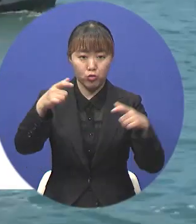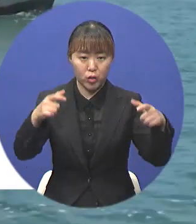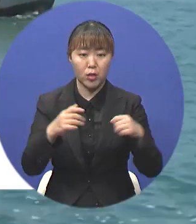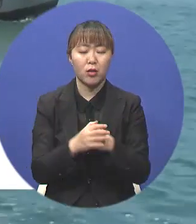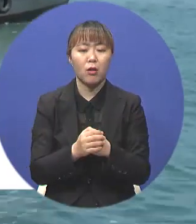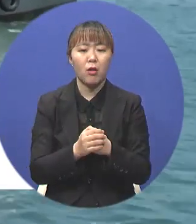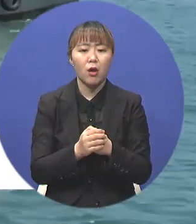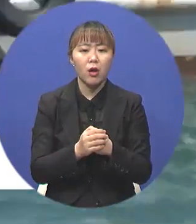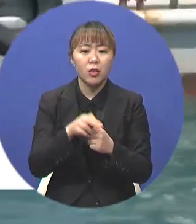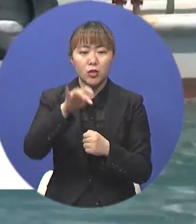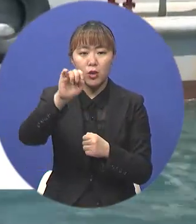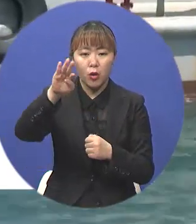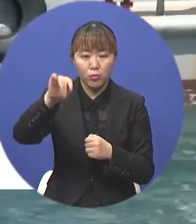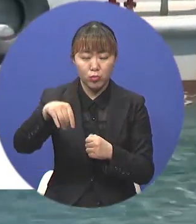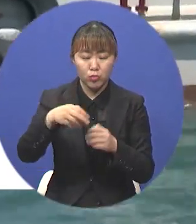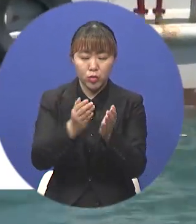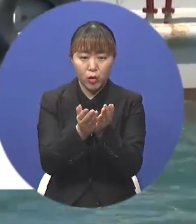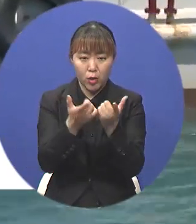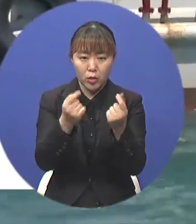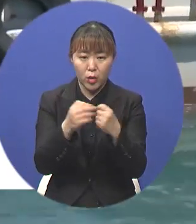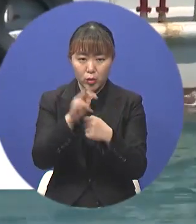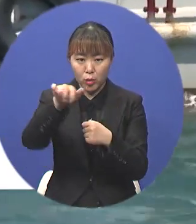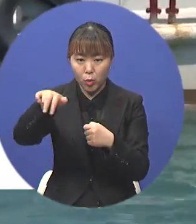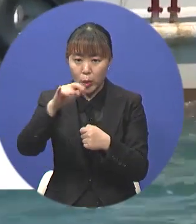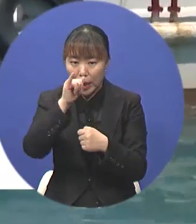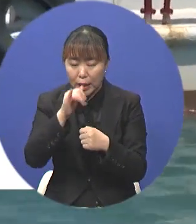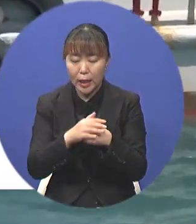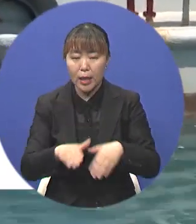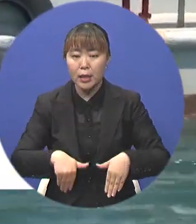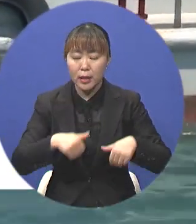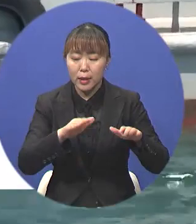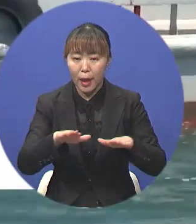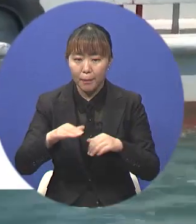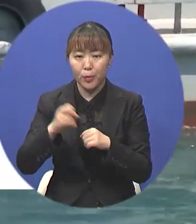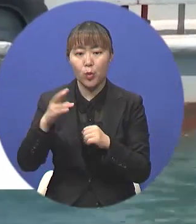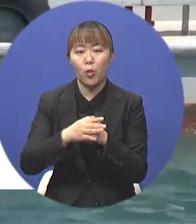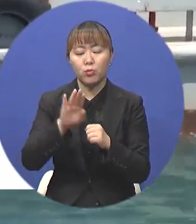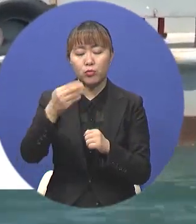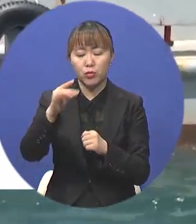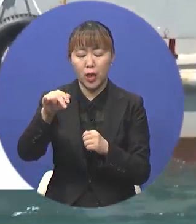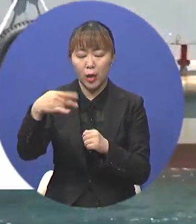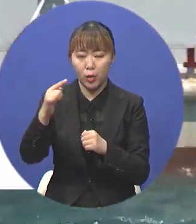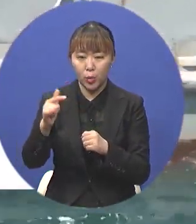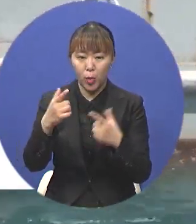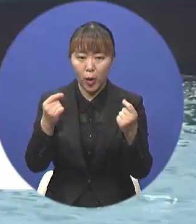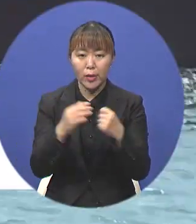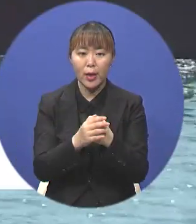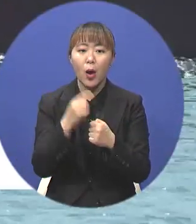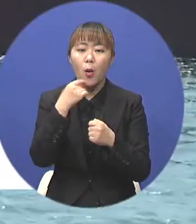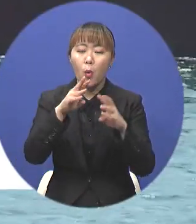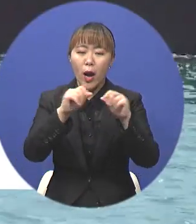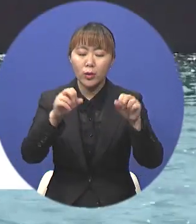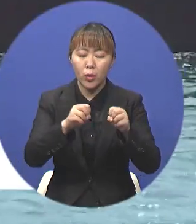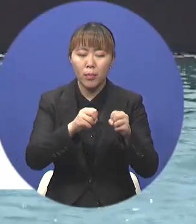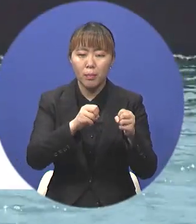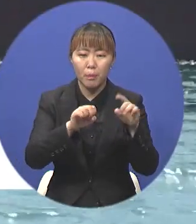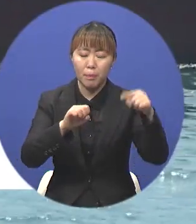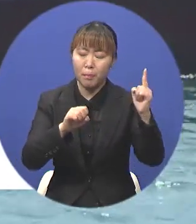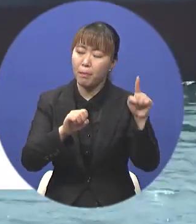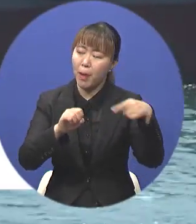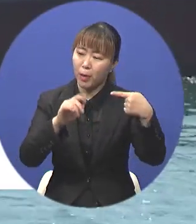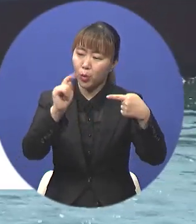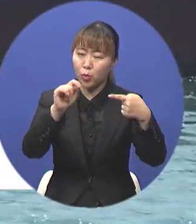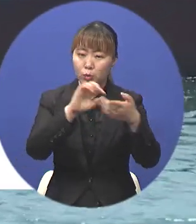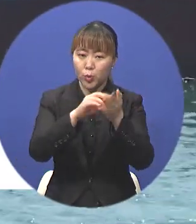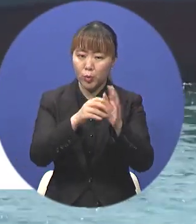정화선과 철부선을 동원해 적조가 발생한 남면 화태, 두라 등의 100여 톤의 황토를 살포했습니다. 앞서